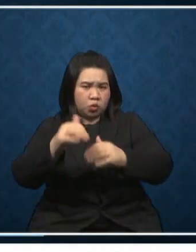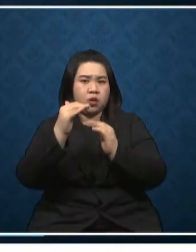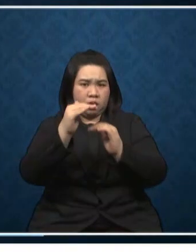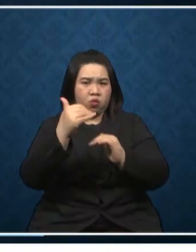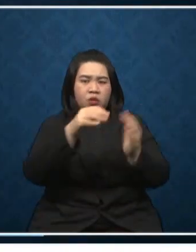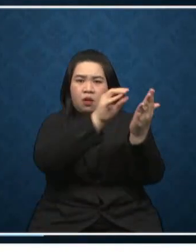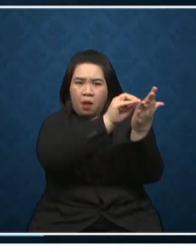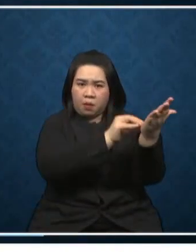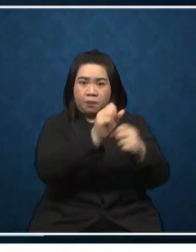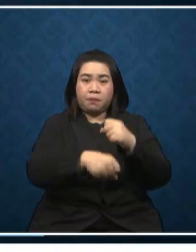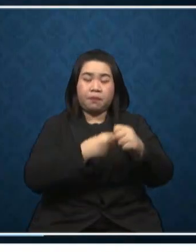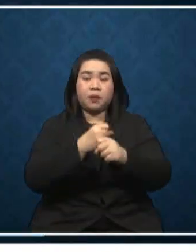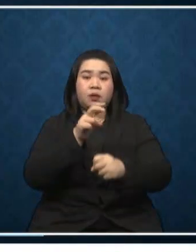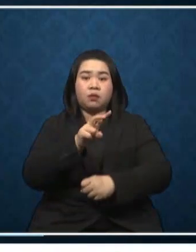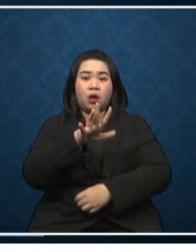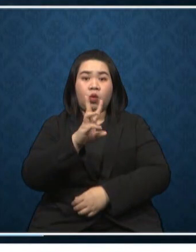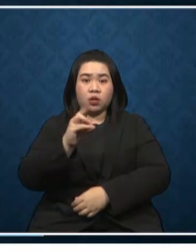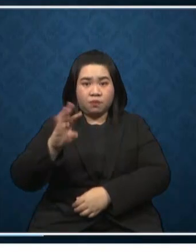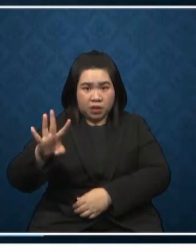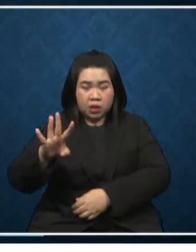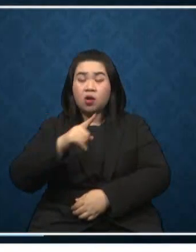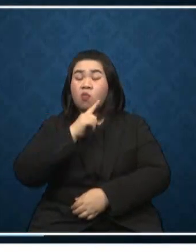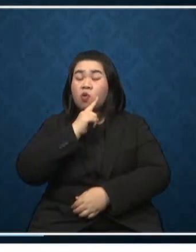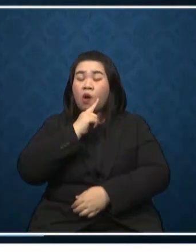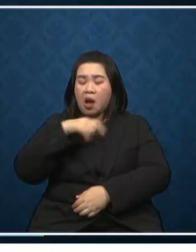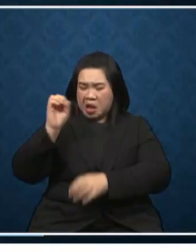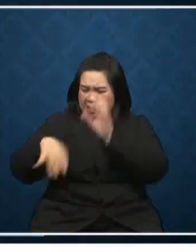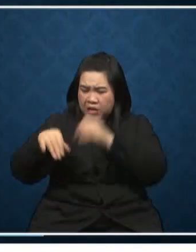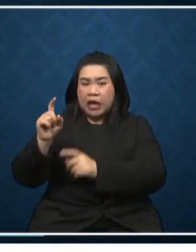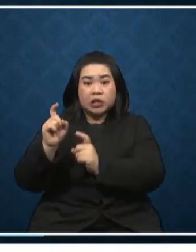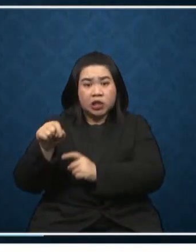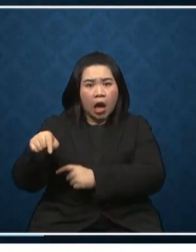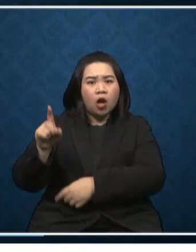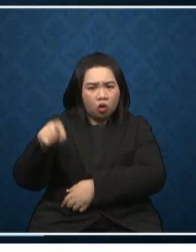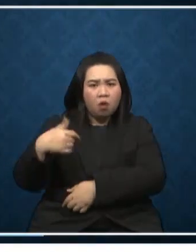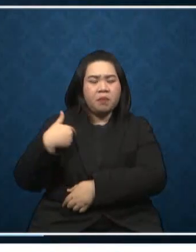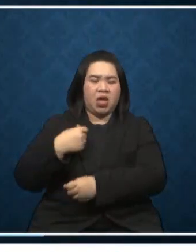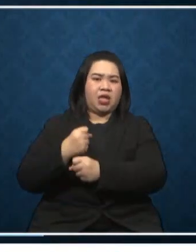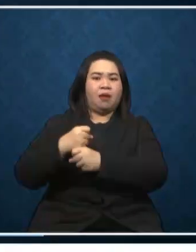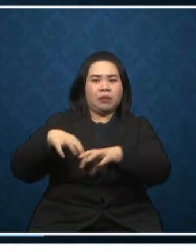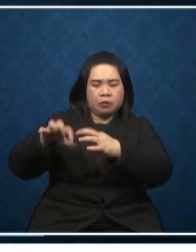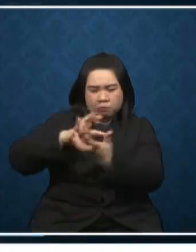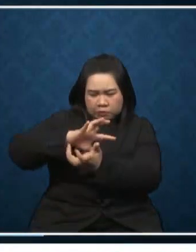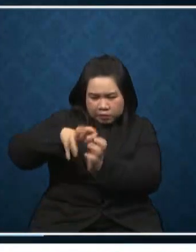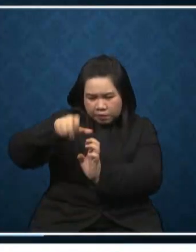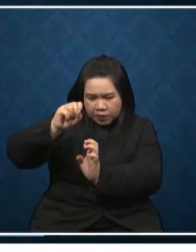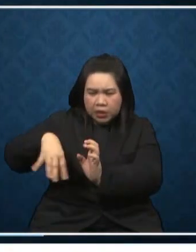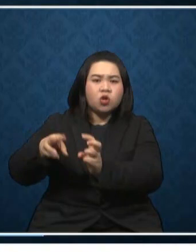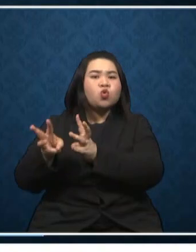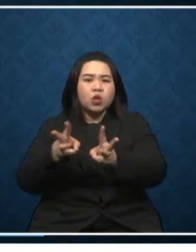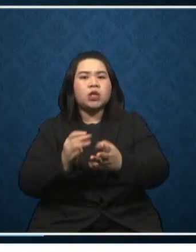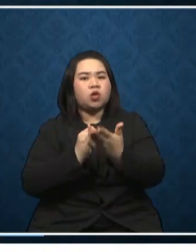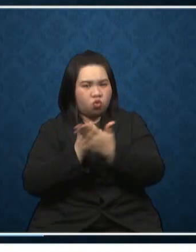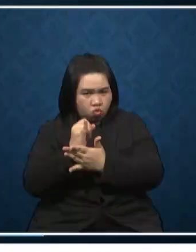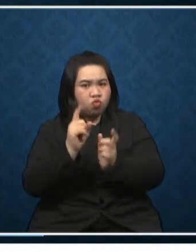เลยว่ในปี64 การของเสียที่ ต้องรักจดการทถูกต้องหมายเพาวามีการกำจัดปมบัิทถูกหลวชาการไม่